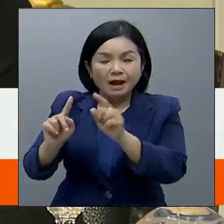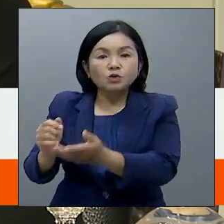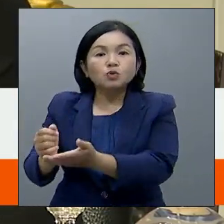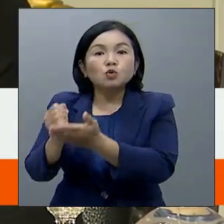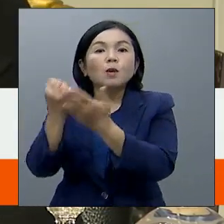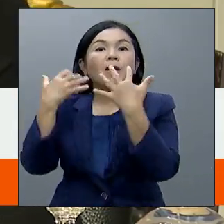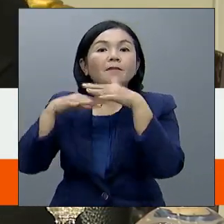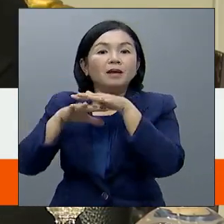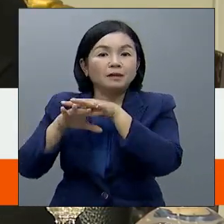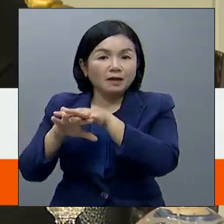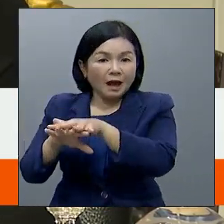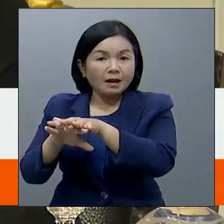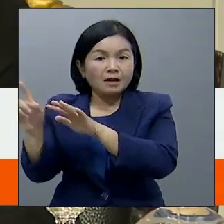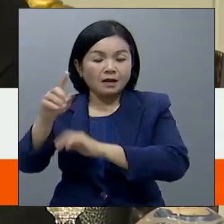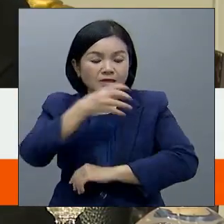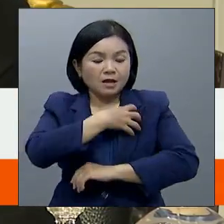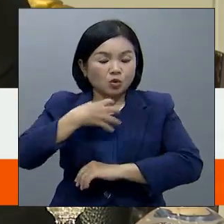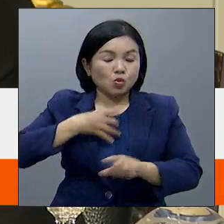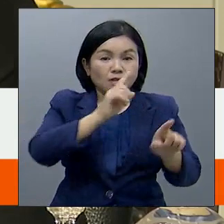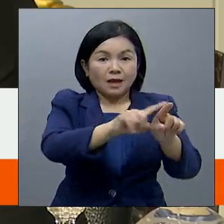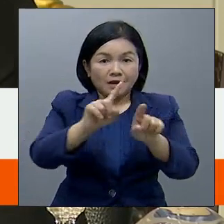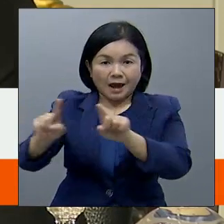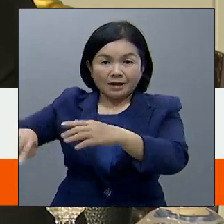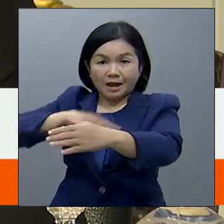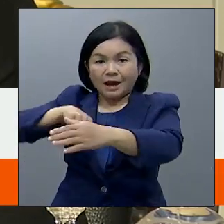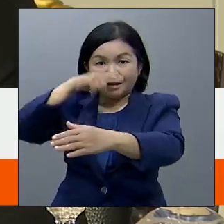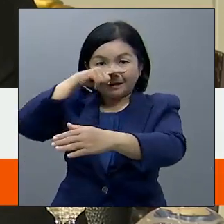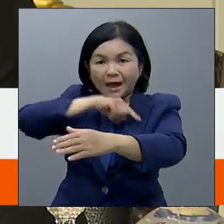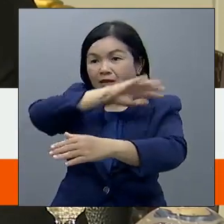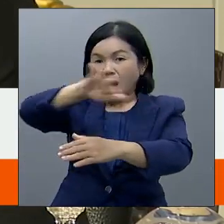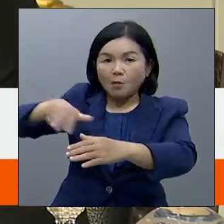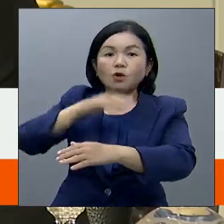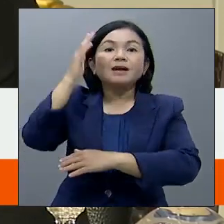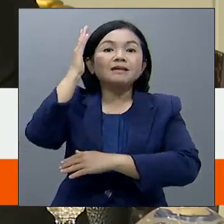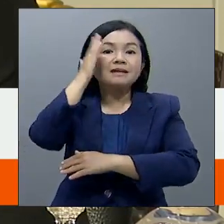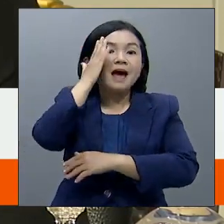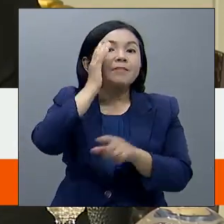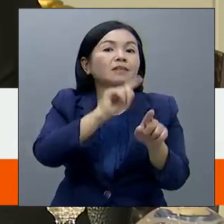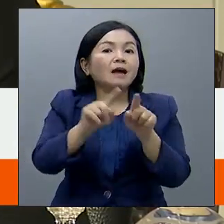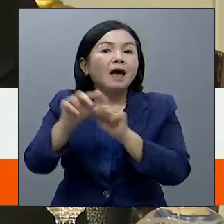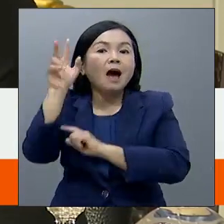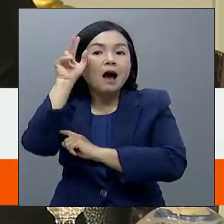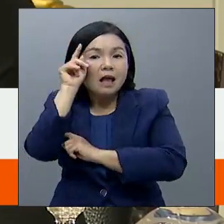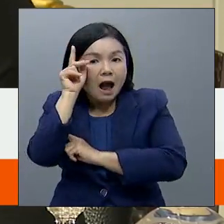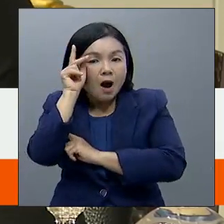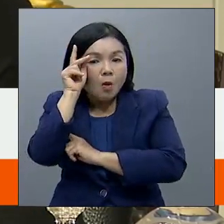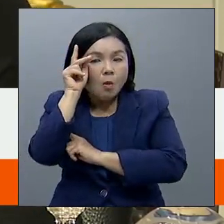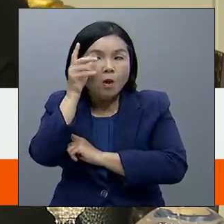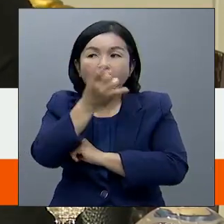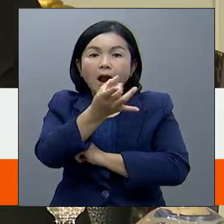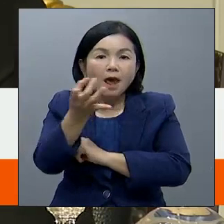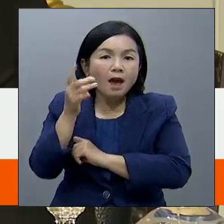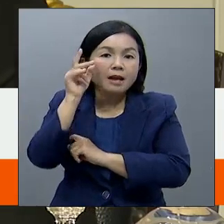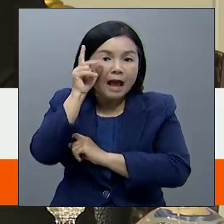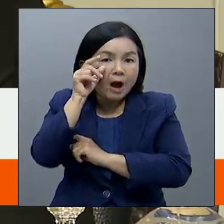างสถานทูตต่างๆในประเทศไทยทั้งหมดเพื่อจะได้รับทราบข้อมูลข่าวสารที่ตร